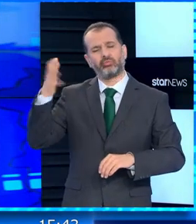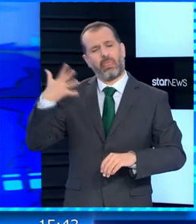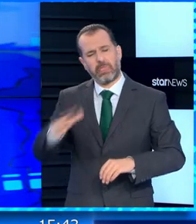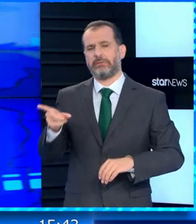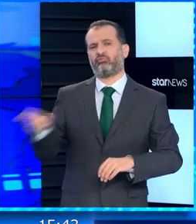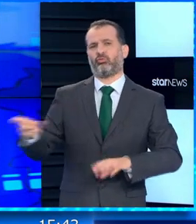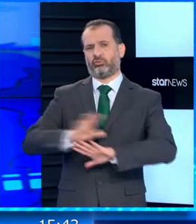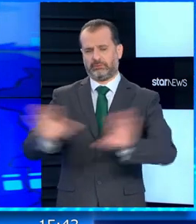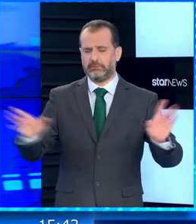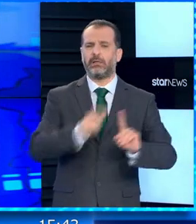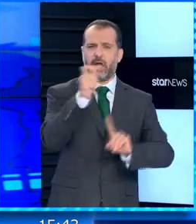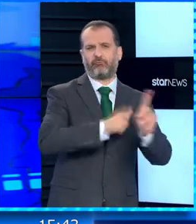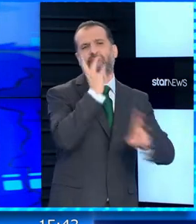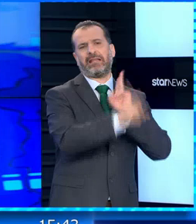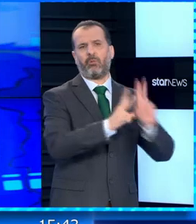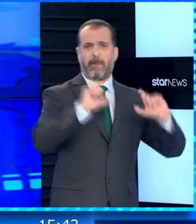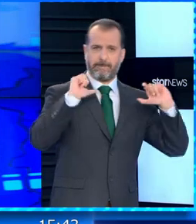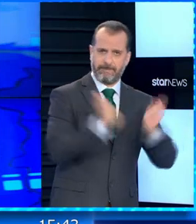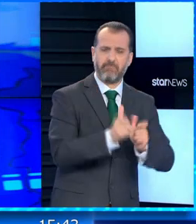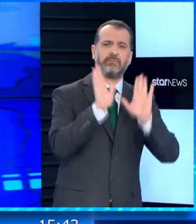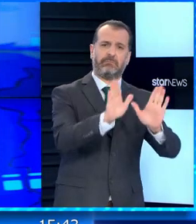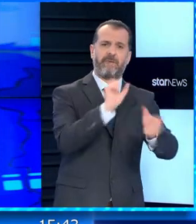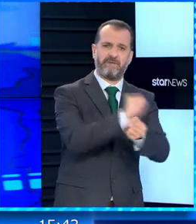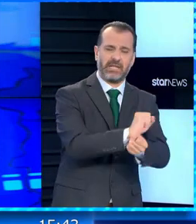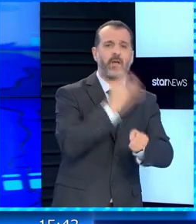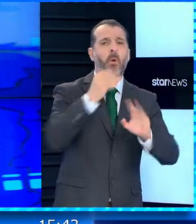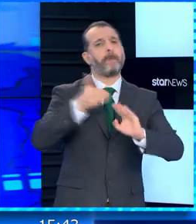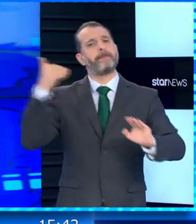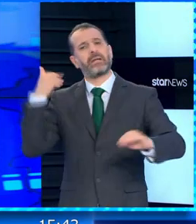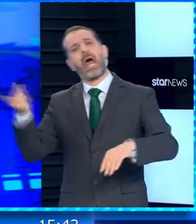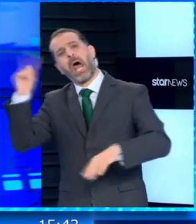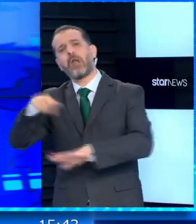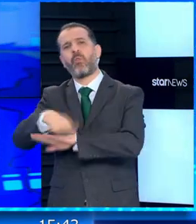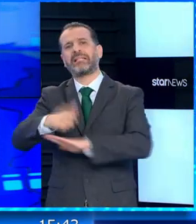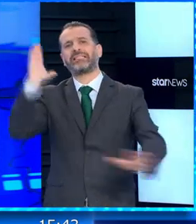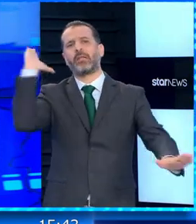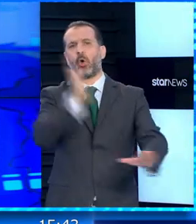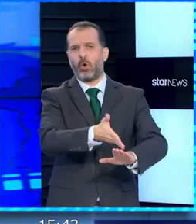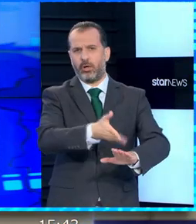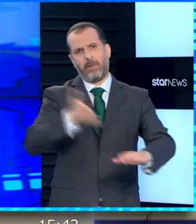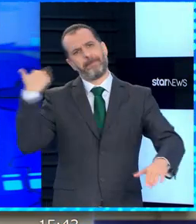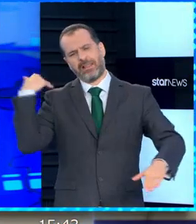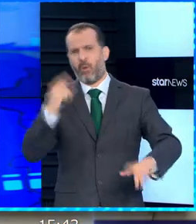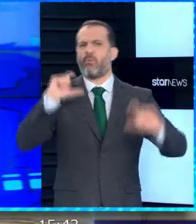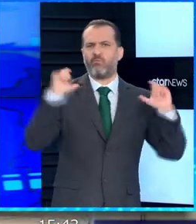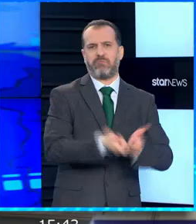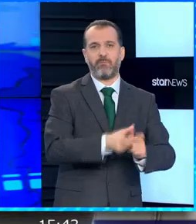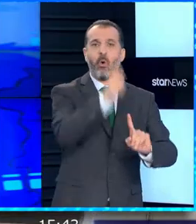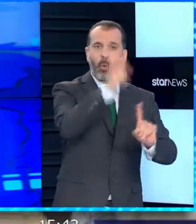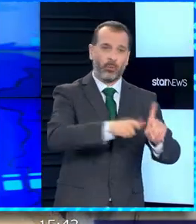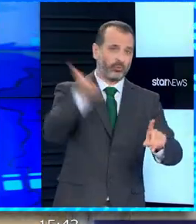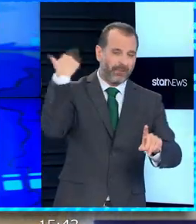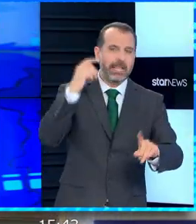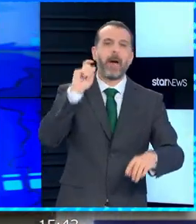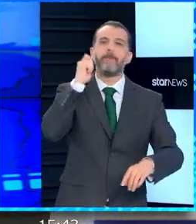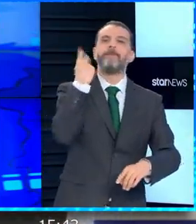πρόθεση. Ο 35χρονος συνελήφθη και κρατείται διότι εκκρεμούσε σε βάρος του κατά δικαστική απόφαση. Στο παρελθόν είχε κατηγορηθεί